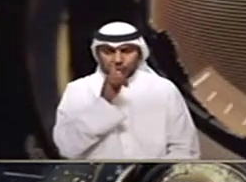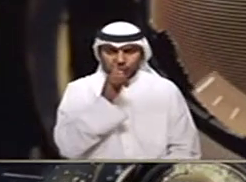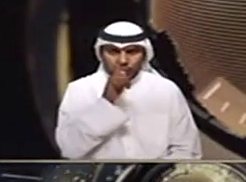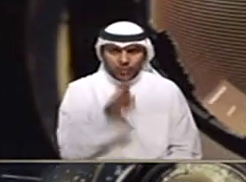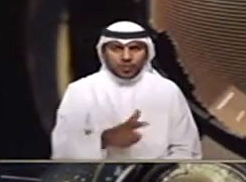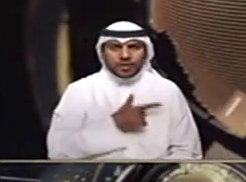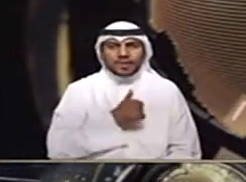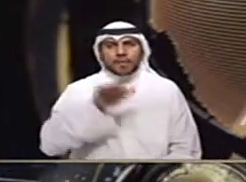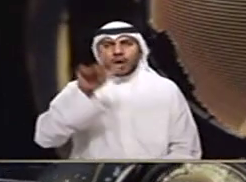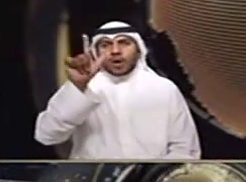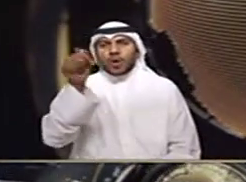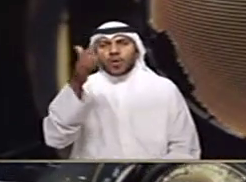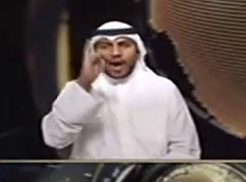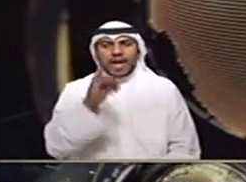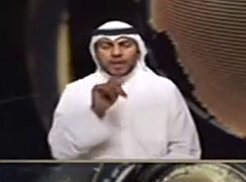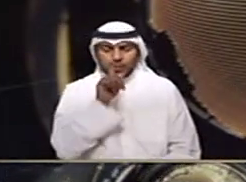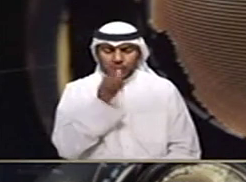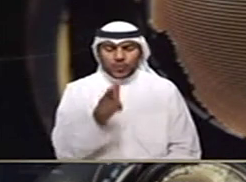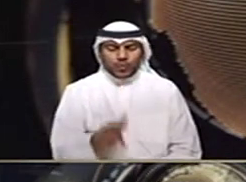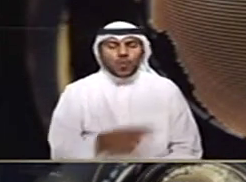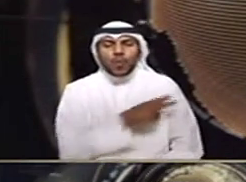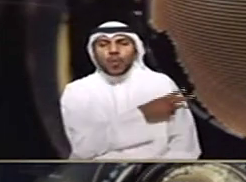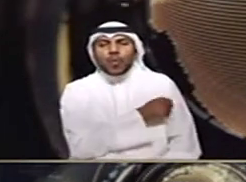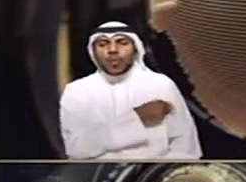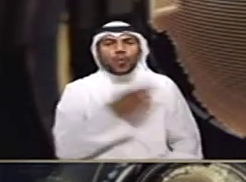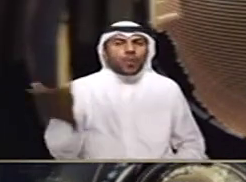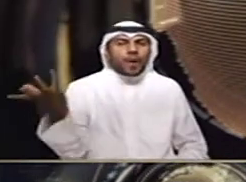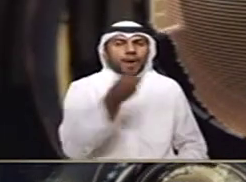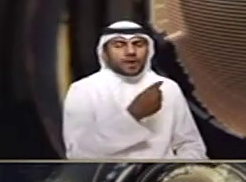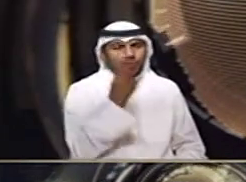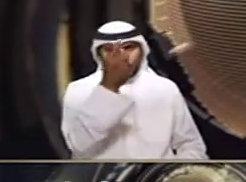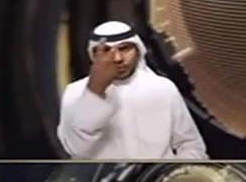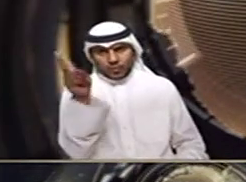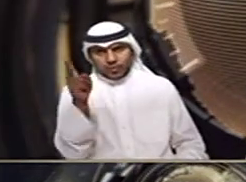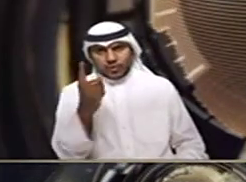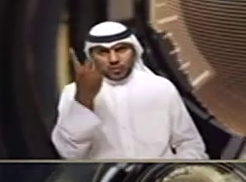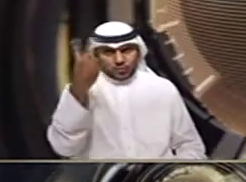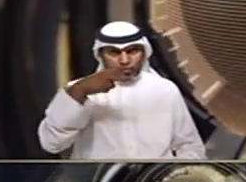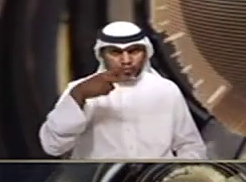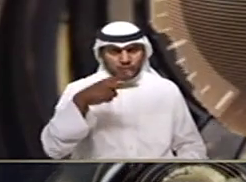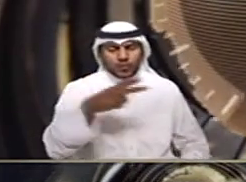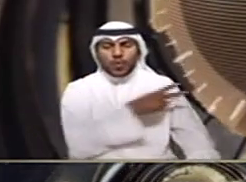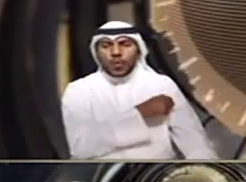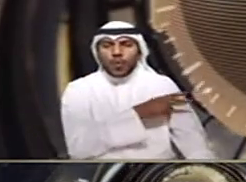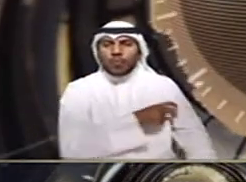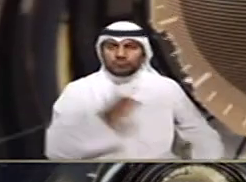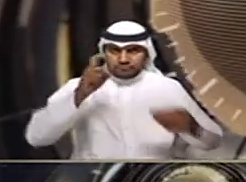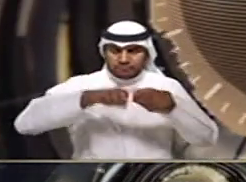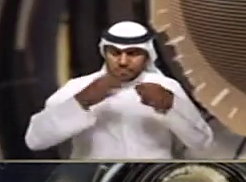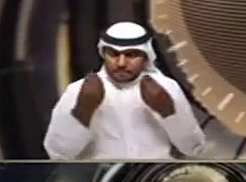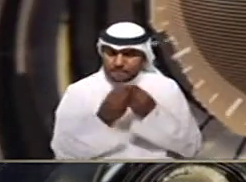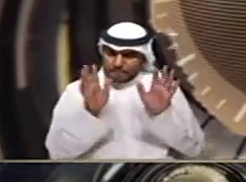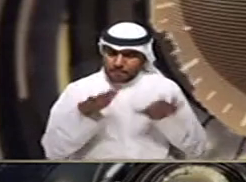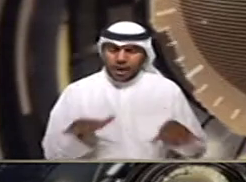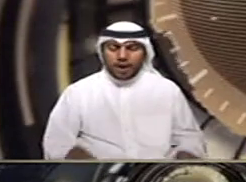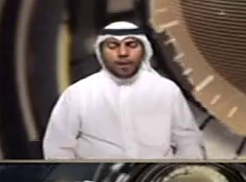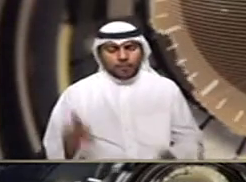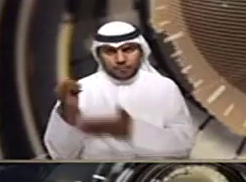الصالح إن اللجنة تضم في عضويتها 21 عضوا يمثلون وزارات ومؤسسات الدولة ذات